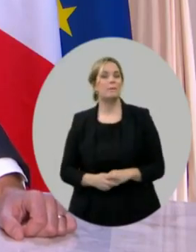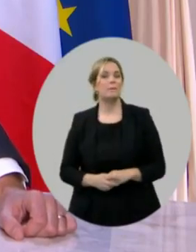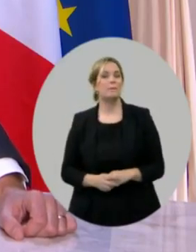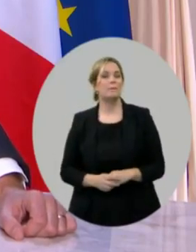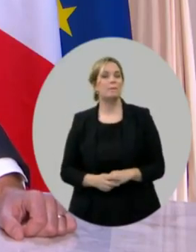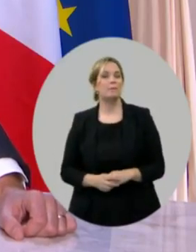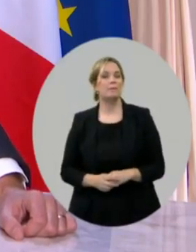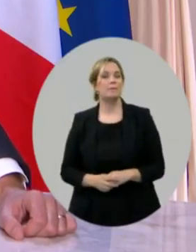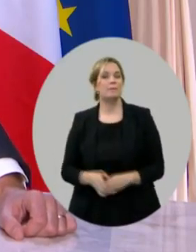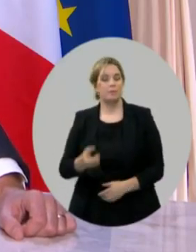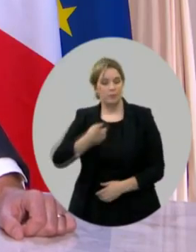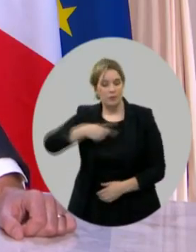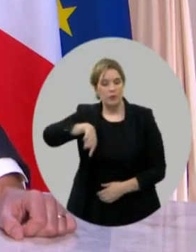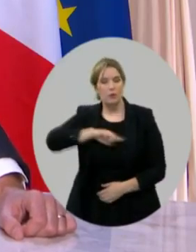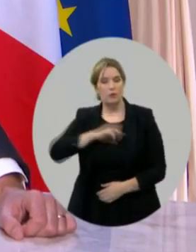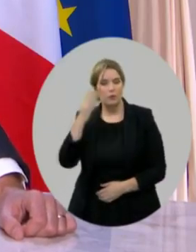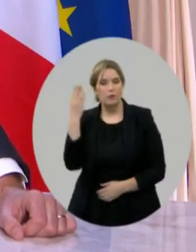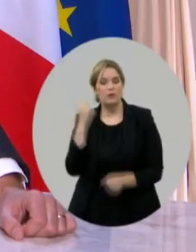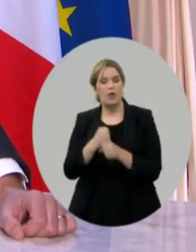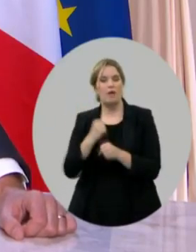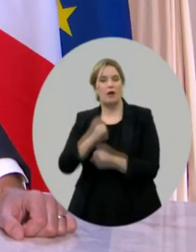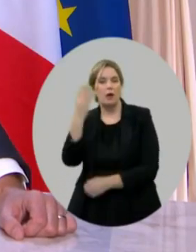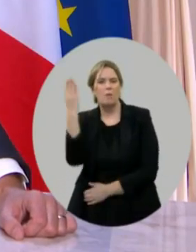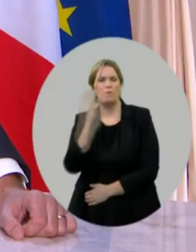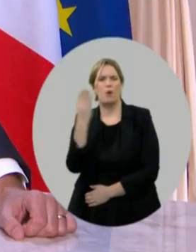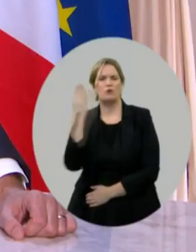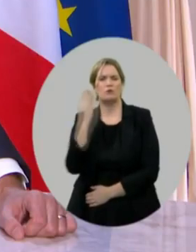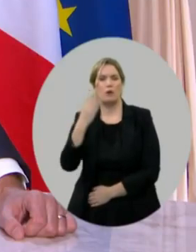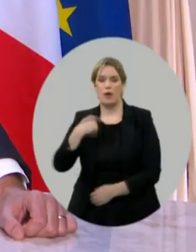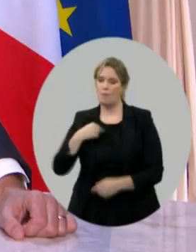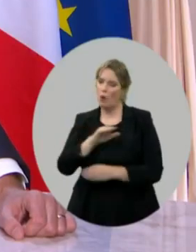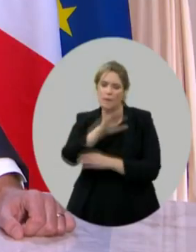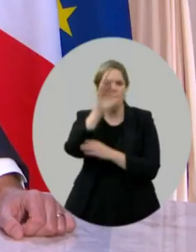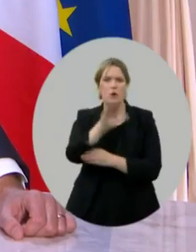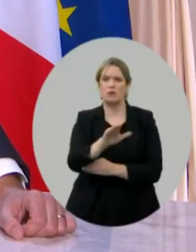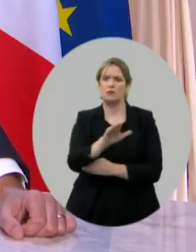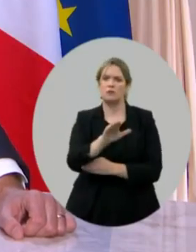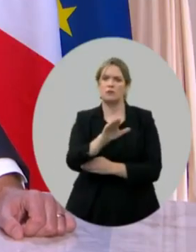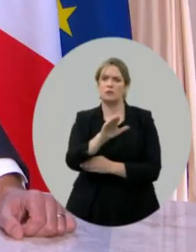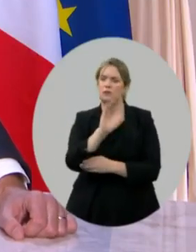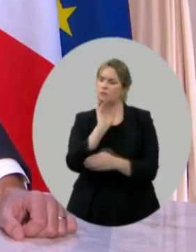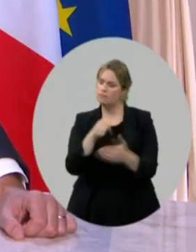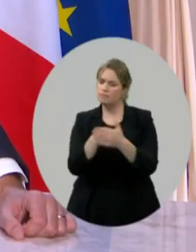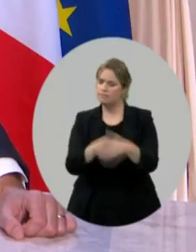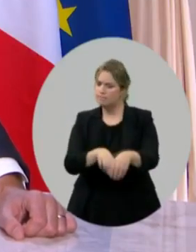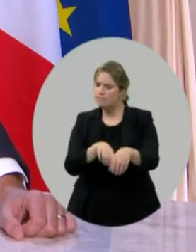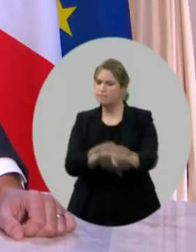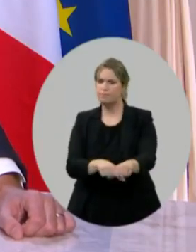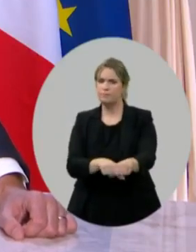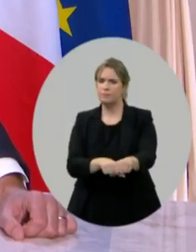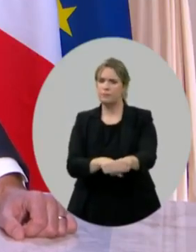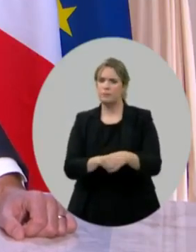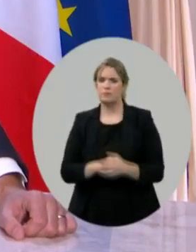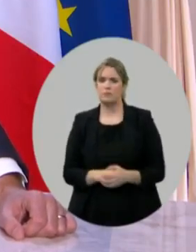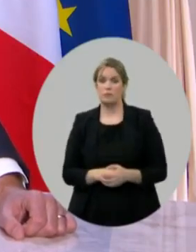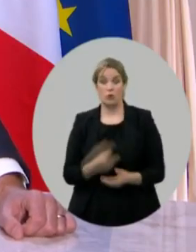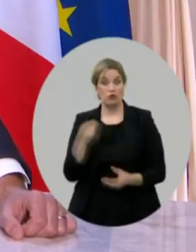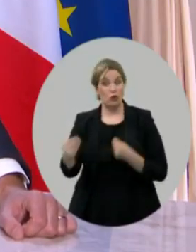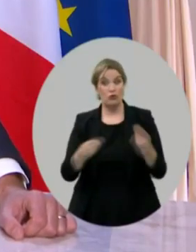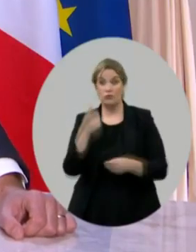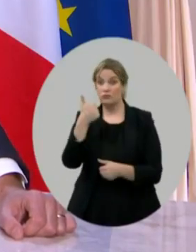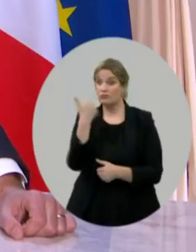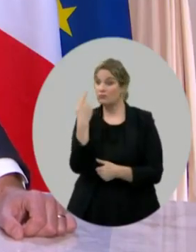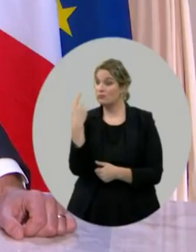Nous avons besoin du travail, et je le défendrai sans relâche. En permettant à chaque travailleur de